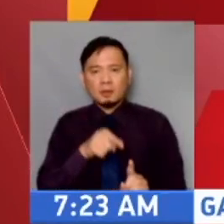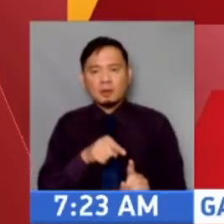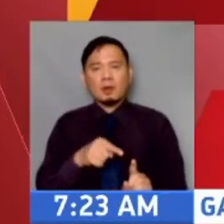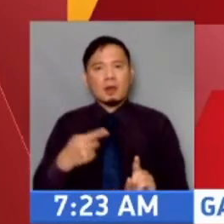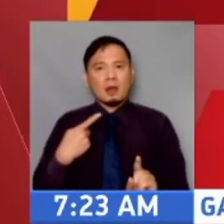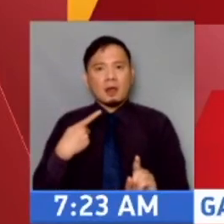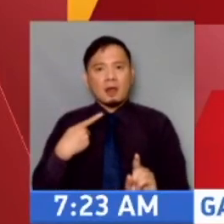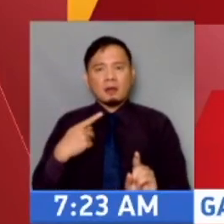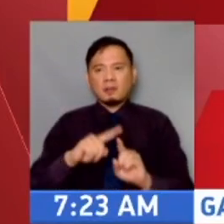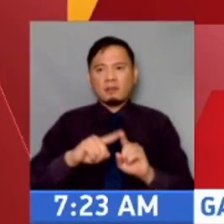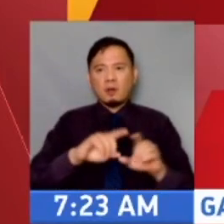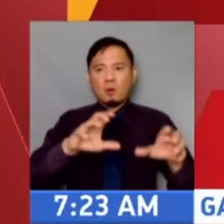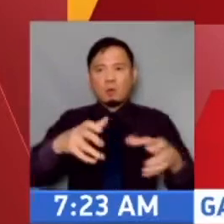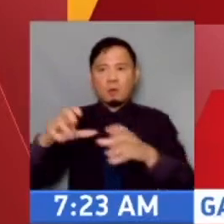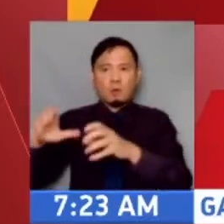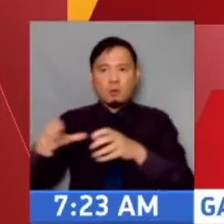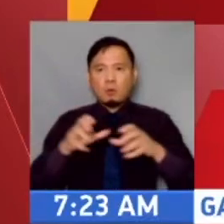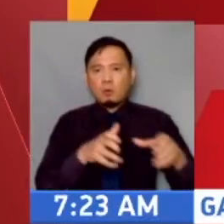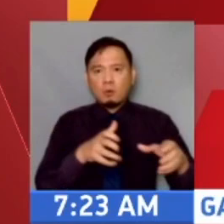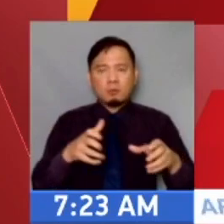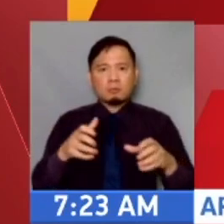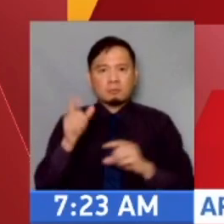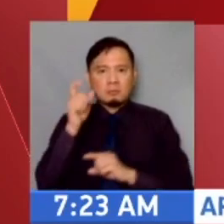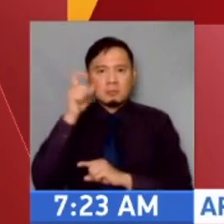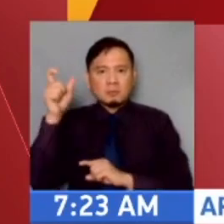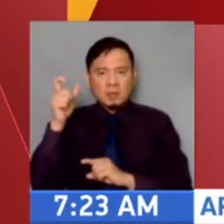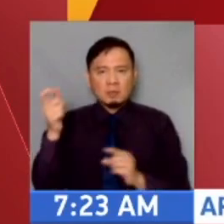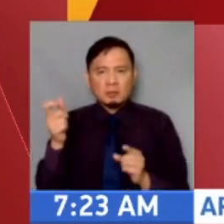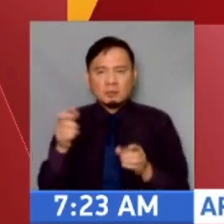Shiite Muslim community.